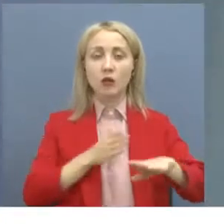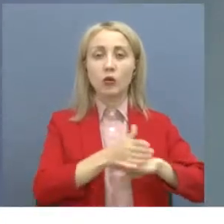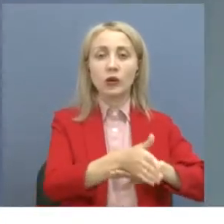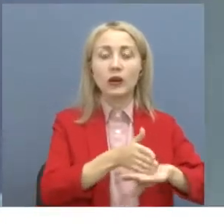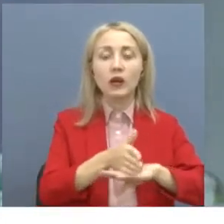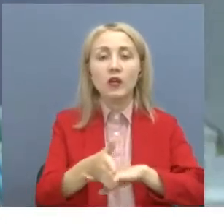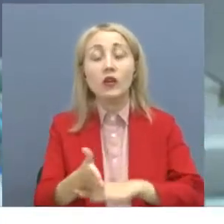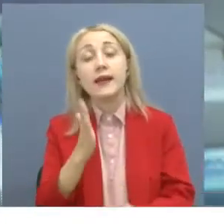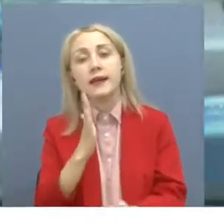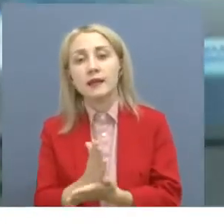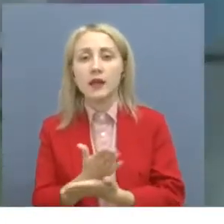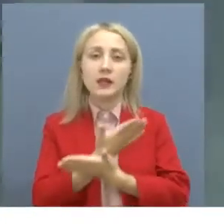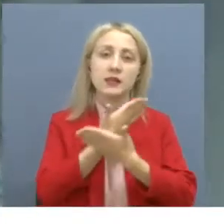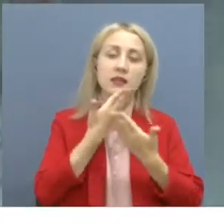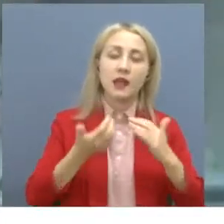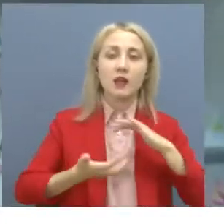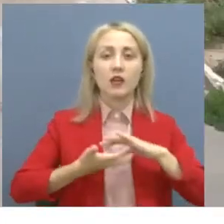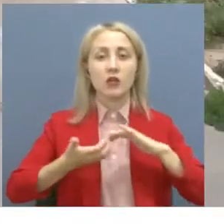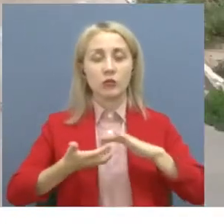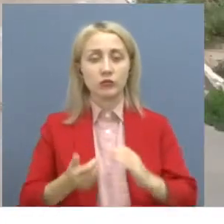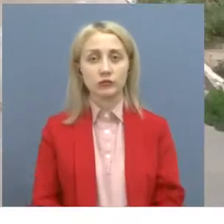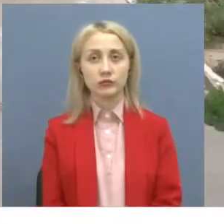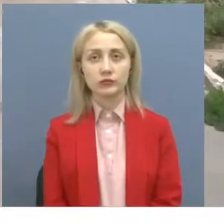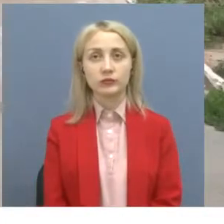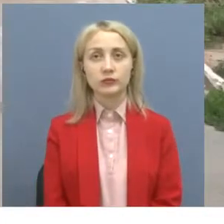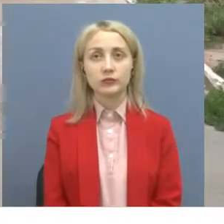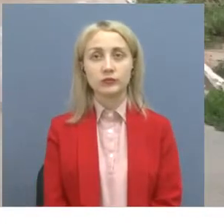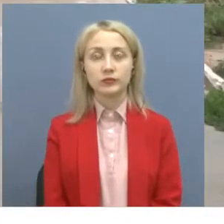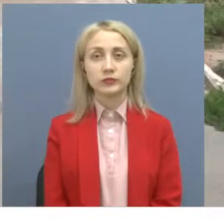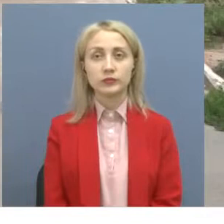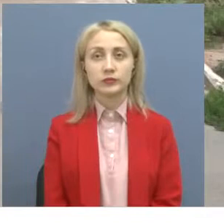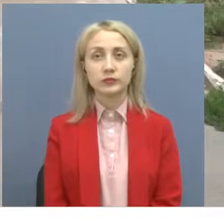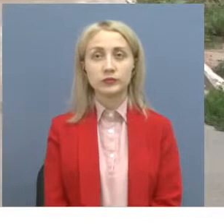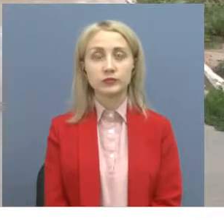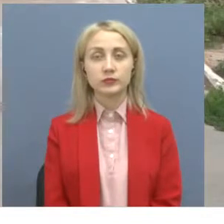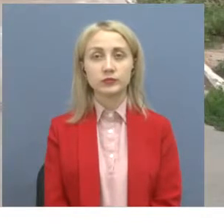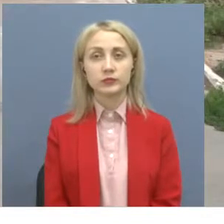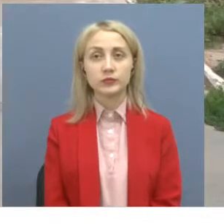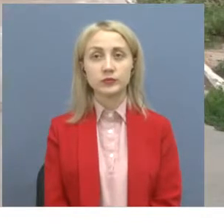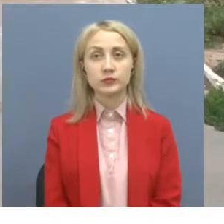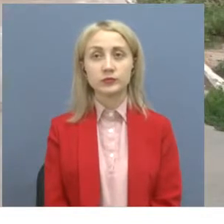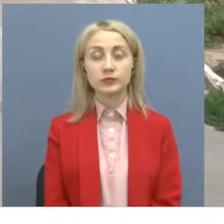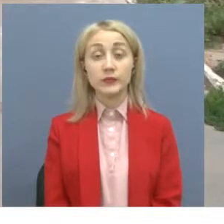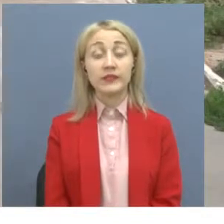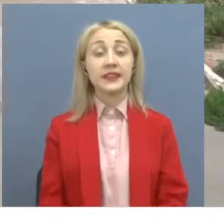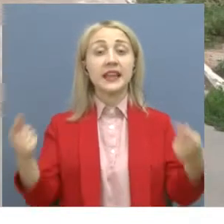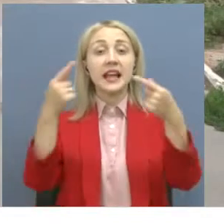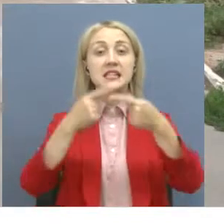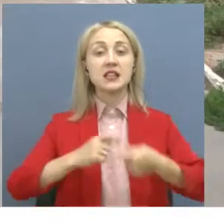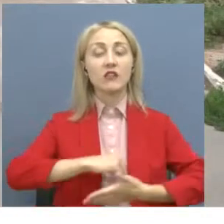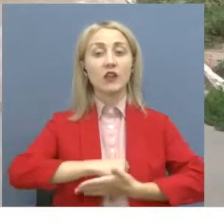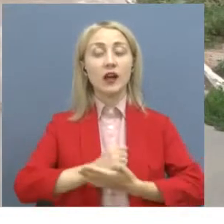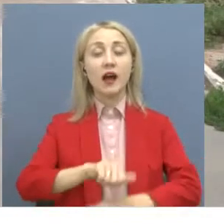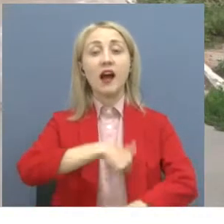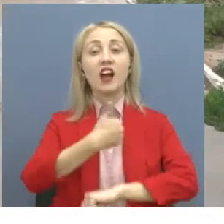медикамент бойынша өңір дәріханаларына рейд жүргізуде. Главным санитарным врачом Акмолинской области было принято постановление. Өңірдің бас